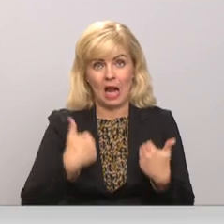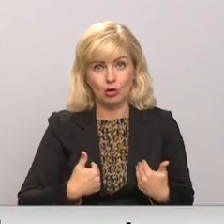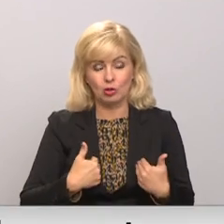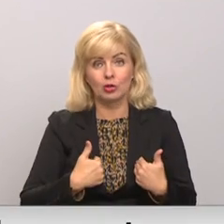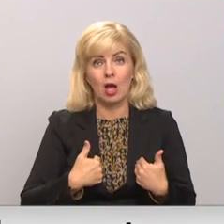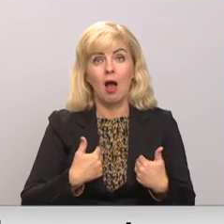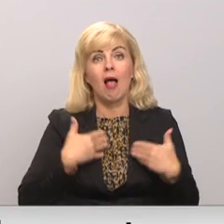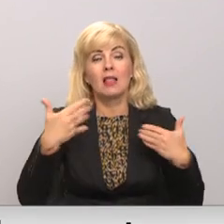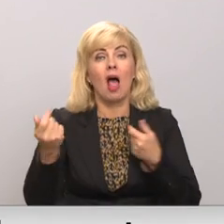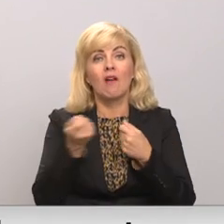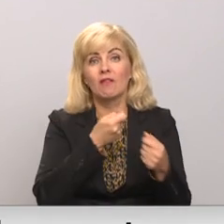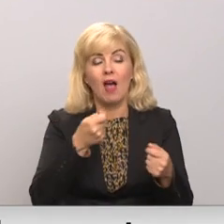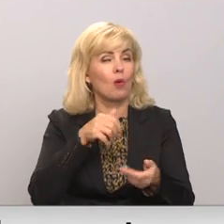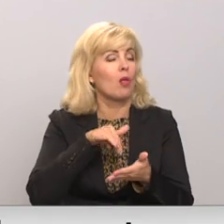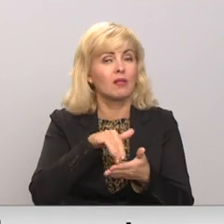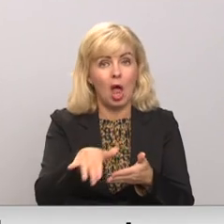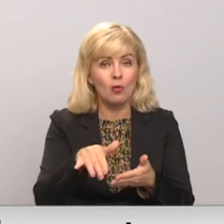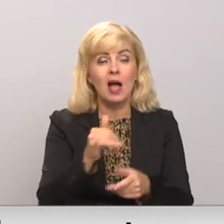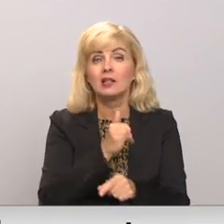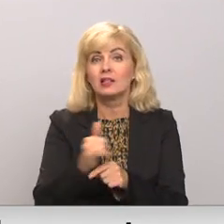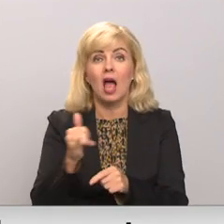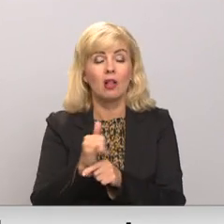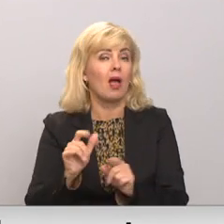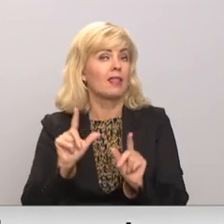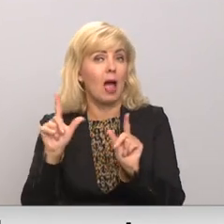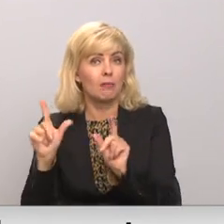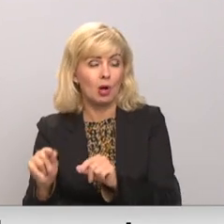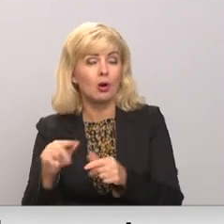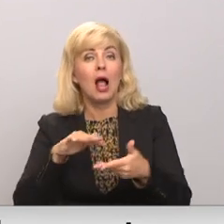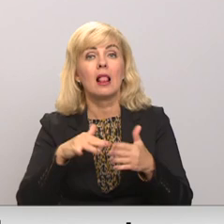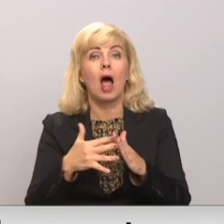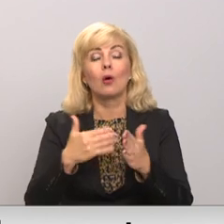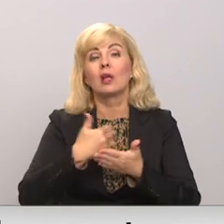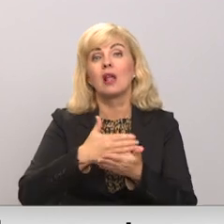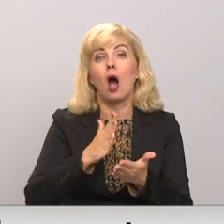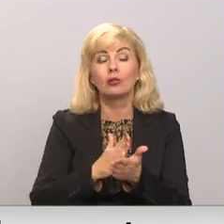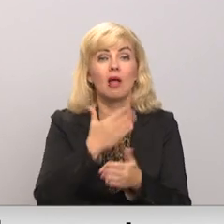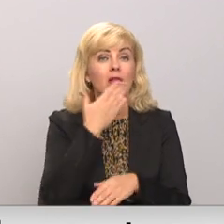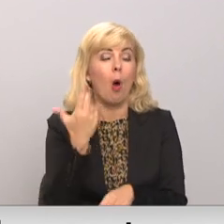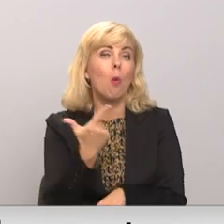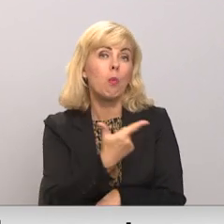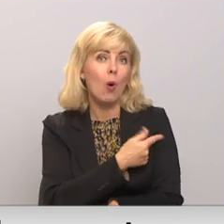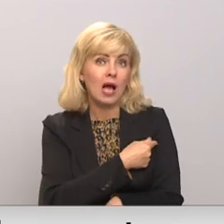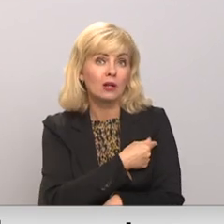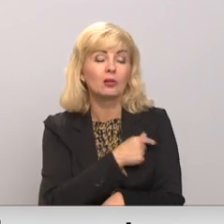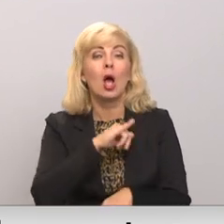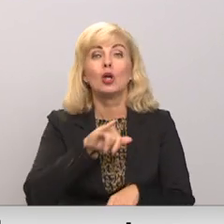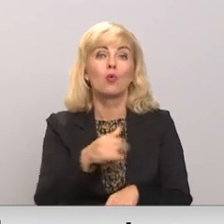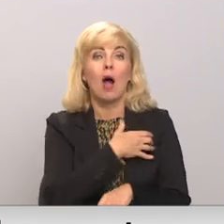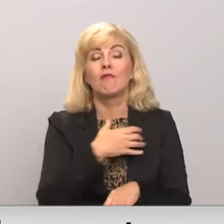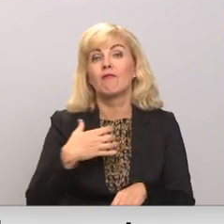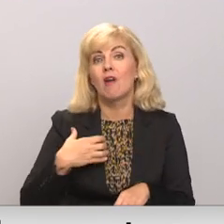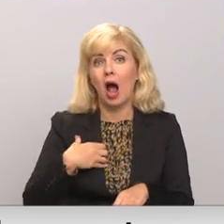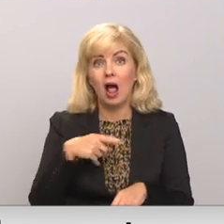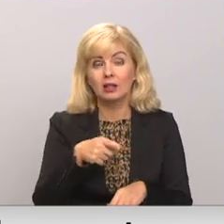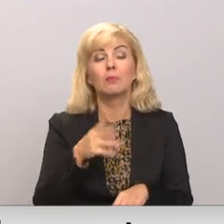uz lielveikaliem nestaigāju un ceļojumos nebraukāju. Laukos lielākā daļa nav potēta, jo valdības